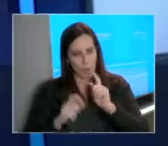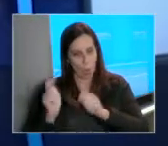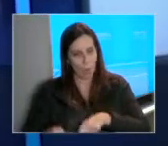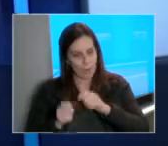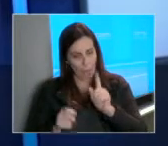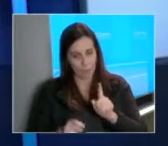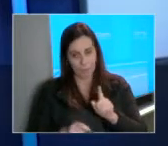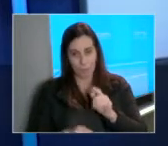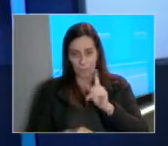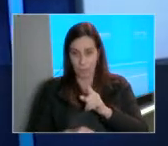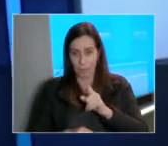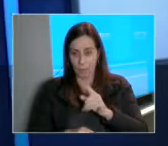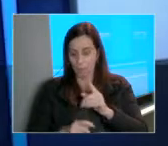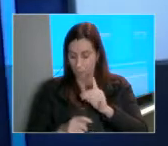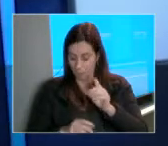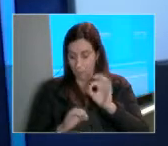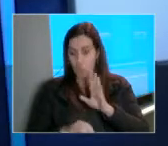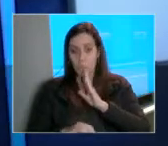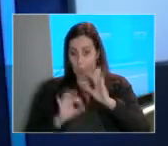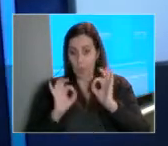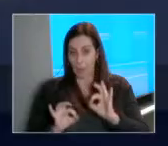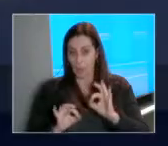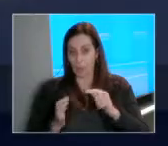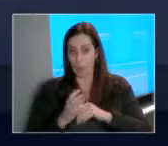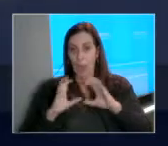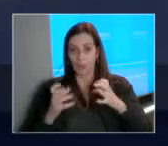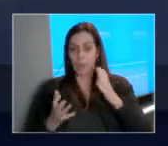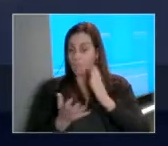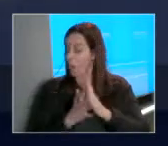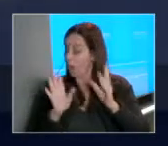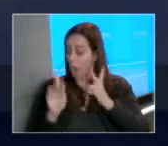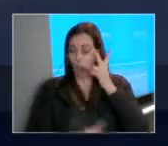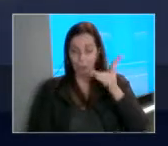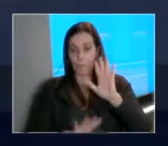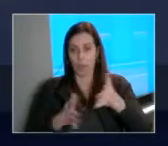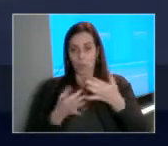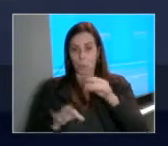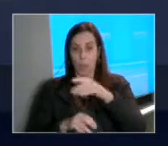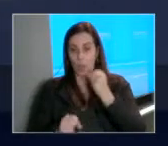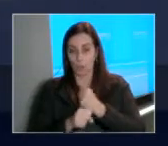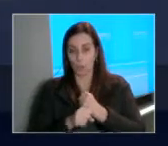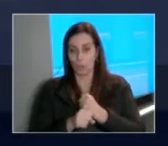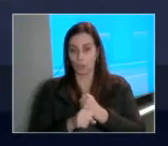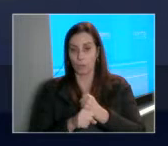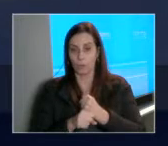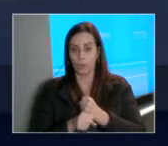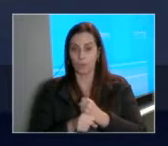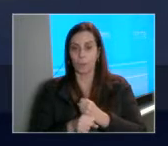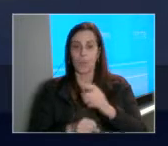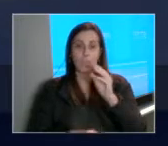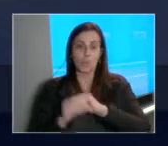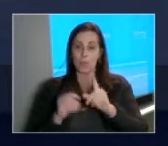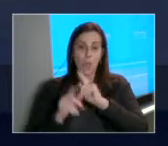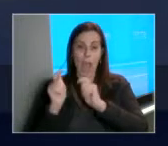חקלאים. כן, כן, הם חרגו. האמת היא, יש בעיה אמיתית, כיוון שהקיבוץ כבר חרג בהרבה ממה שמותר לו על פי חוק. לשימוש